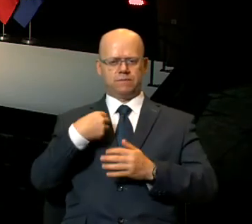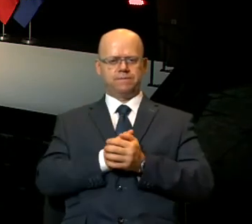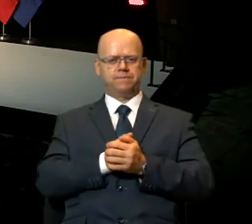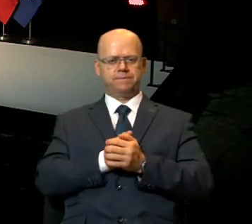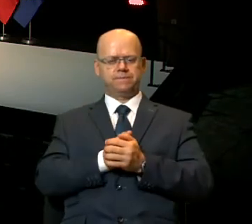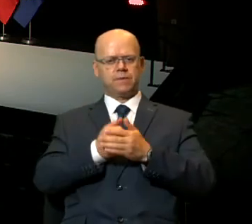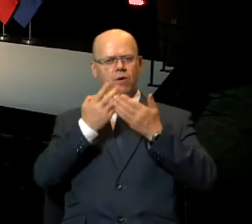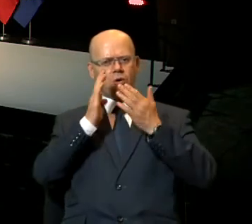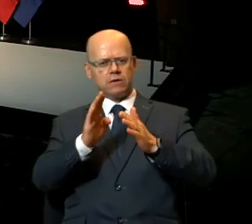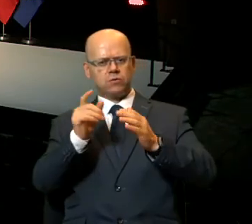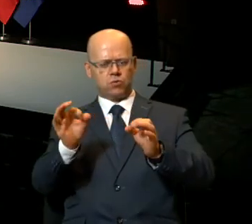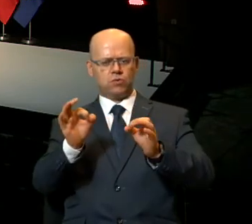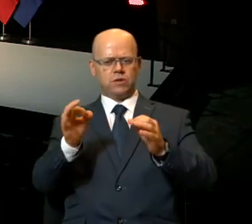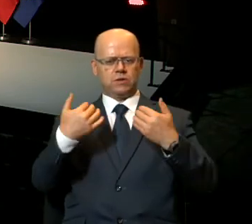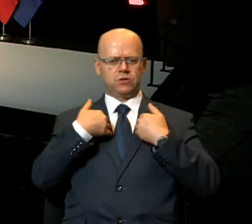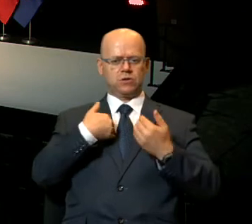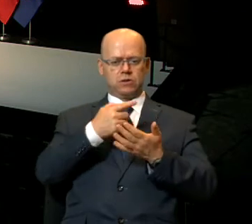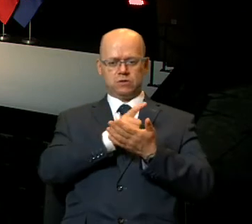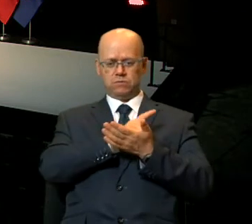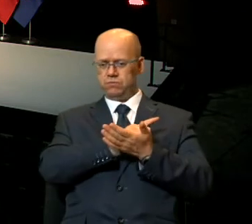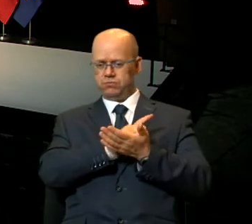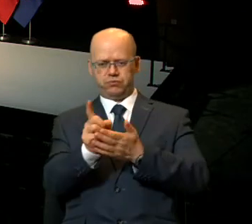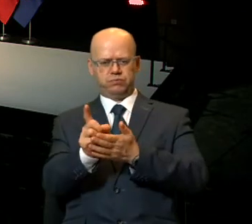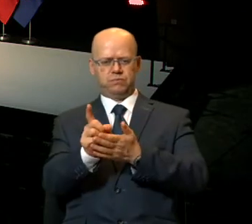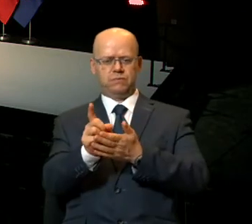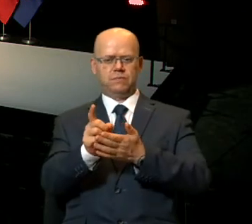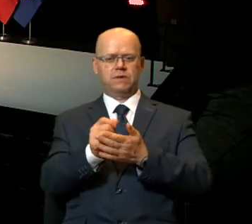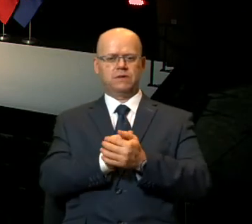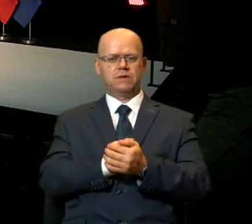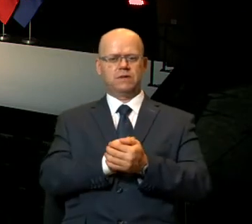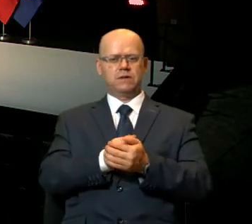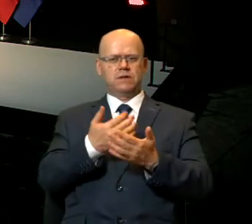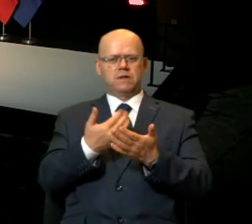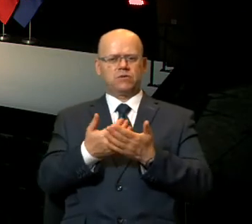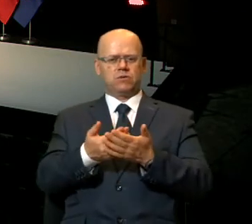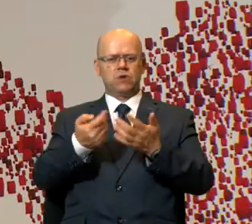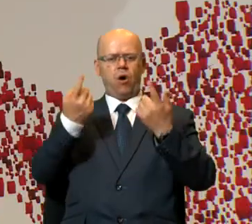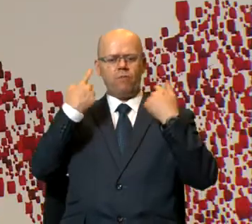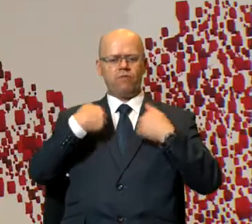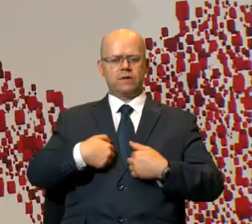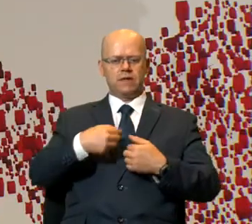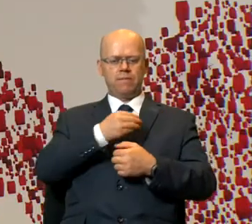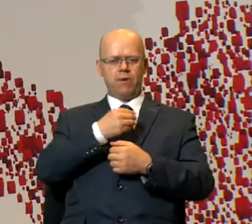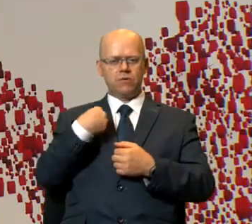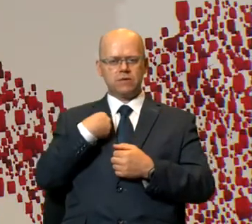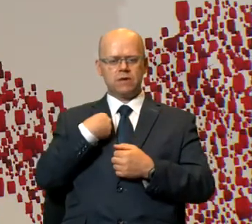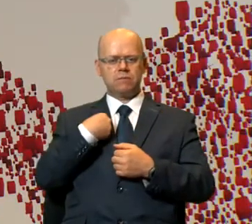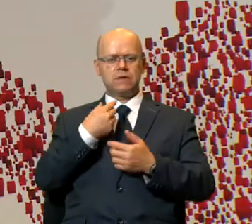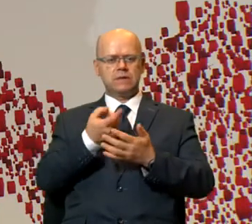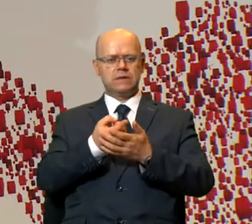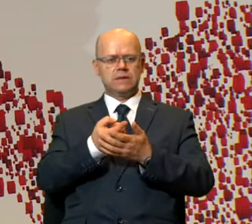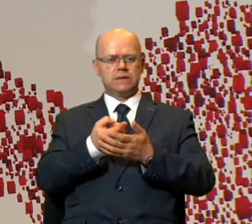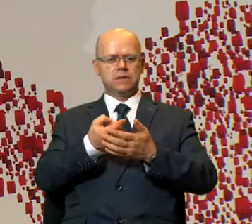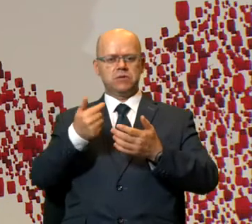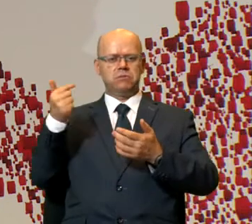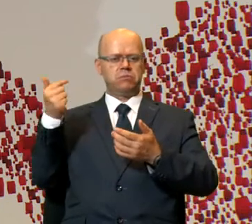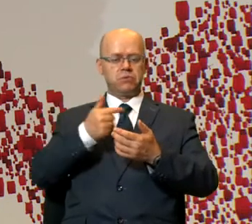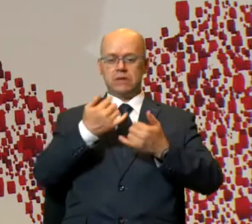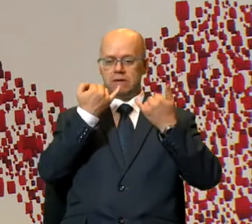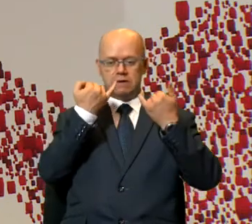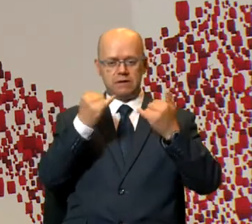że życie zdecydowanie przyspieszyło, także dlatego, że to obywatelki i obywatele zostali wrzuceni po prostu w zupełnie